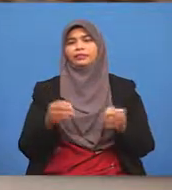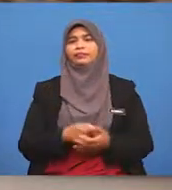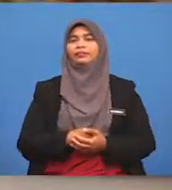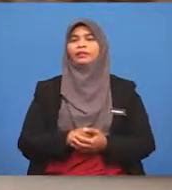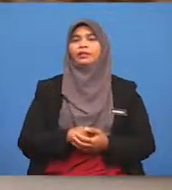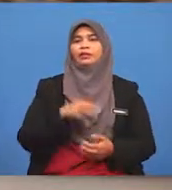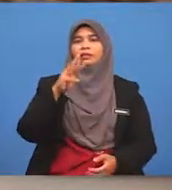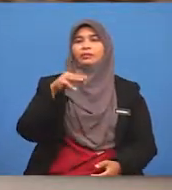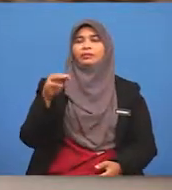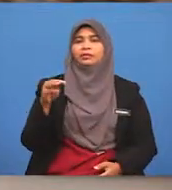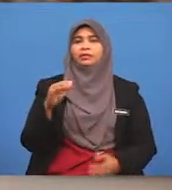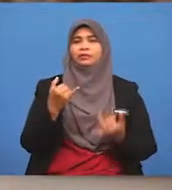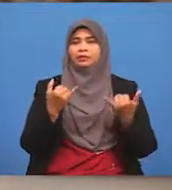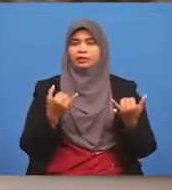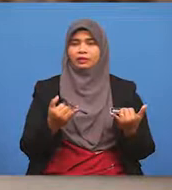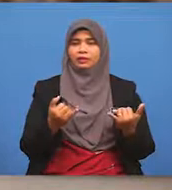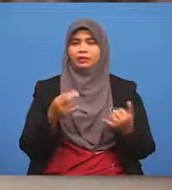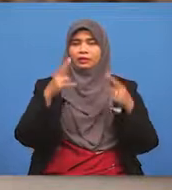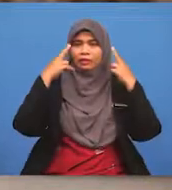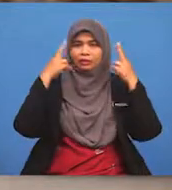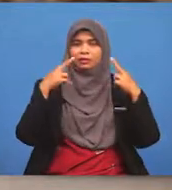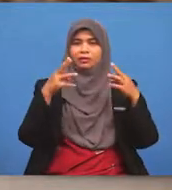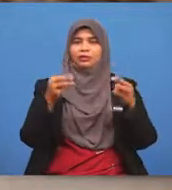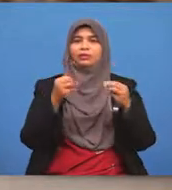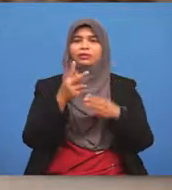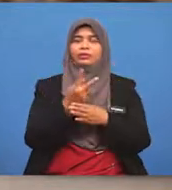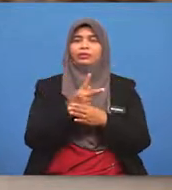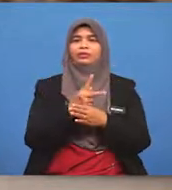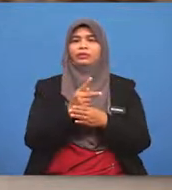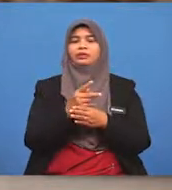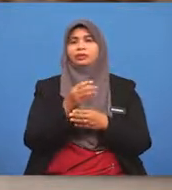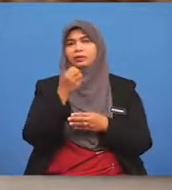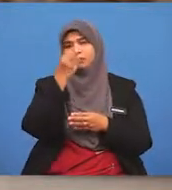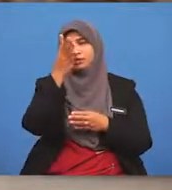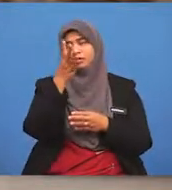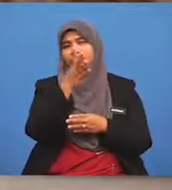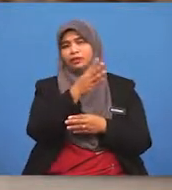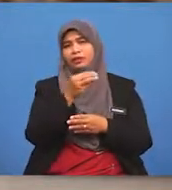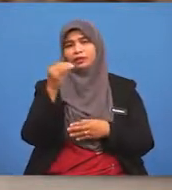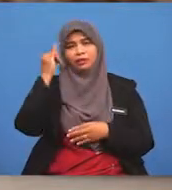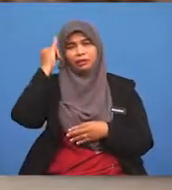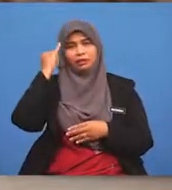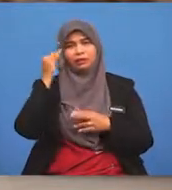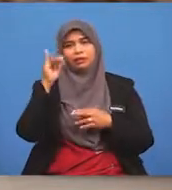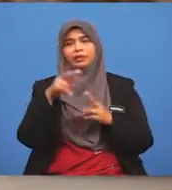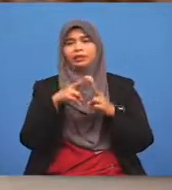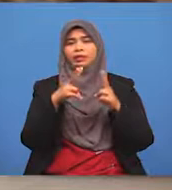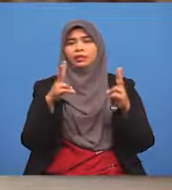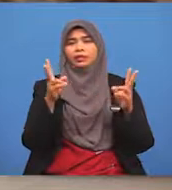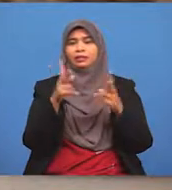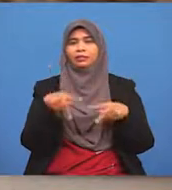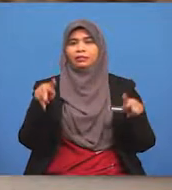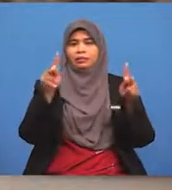Murid-murid, sekarang Ustaz nak berkongsi maklumat dan ilmu yang sangat penting untuk